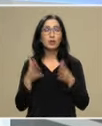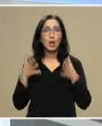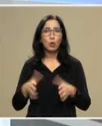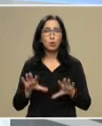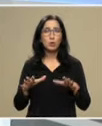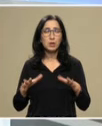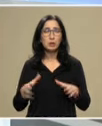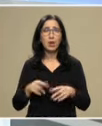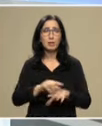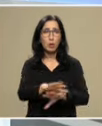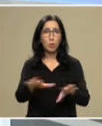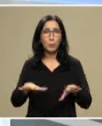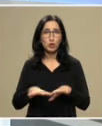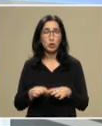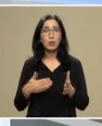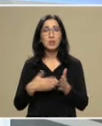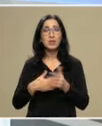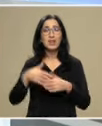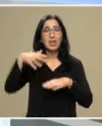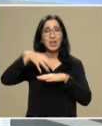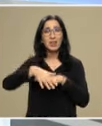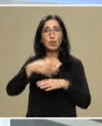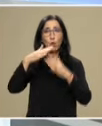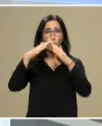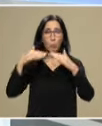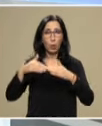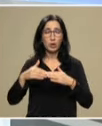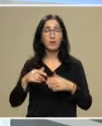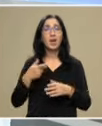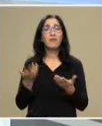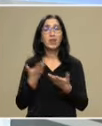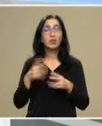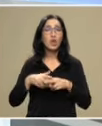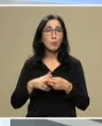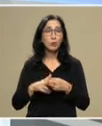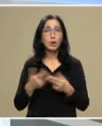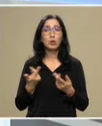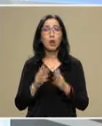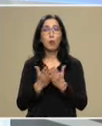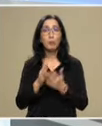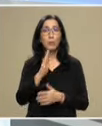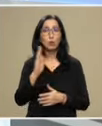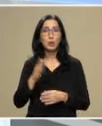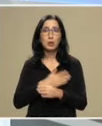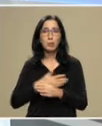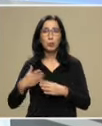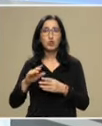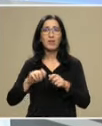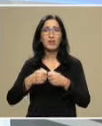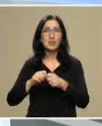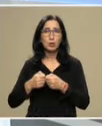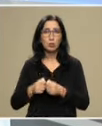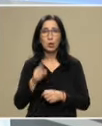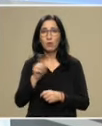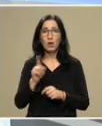лошото състояние на помещението заради теч от покрива на сградата. Той вече е ремонтиран, но библиотеката продължава да се руши и